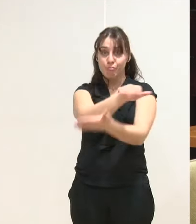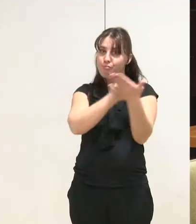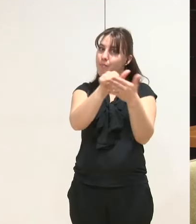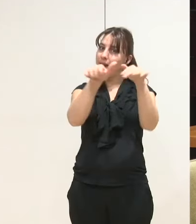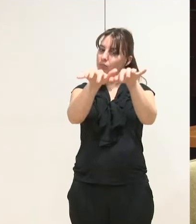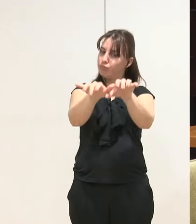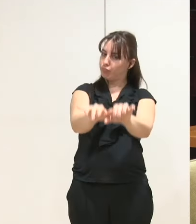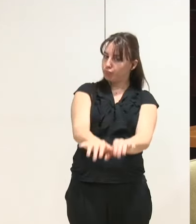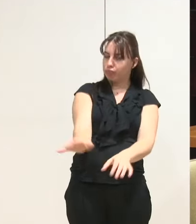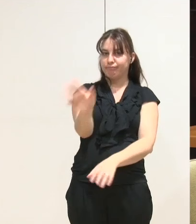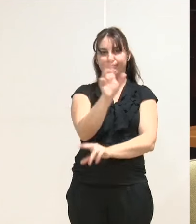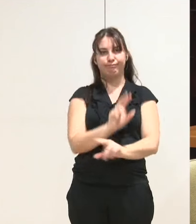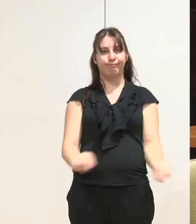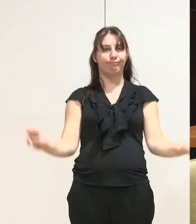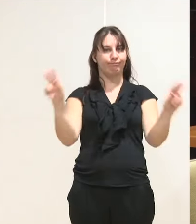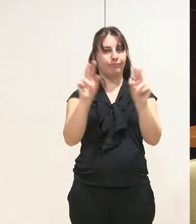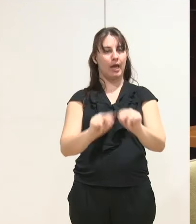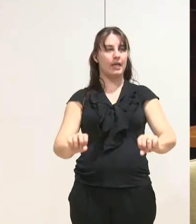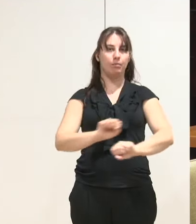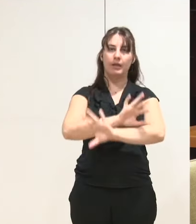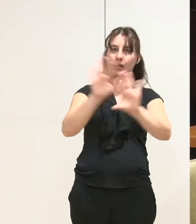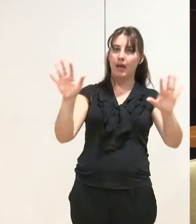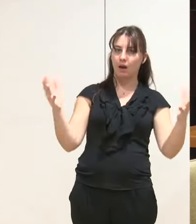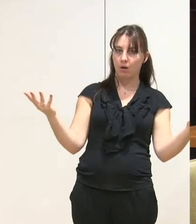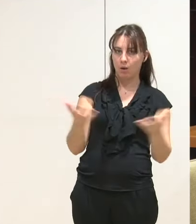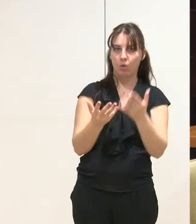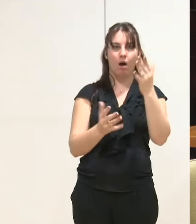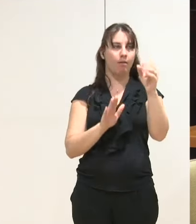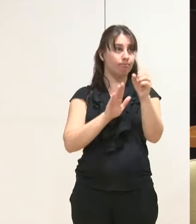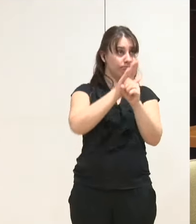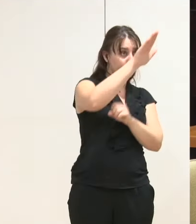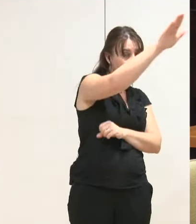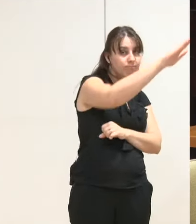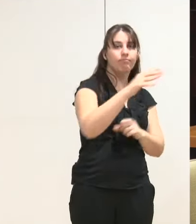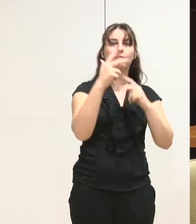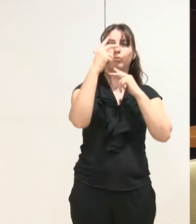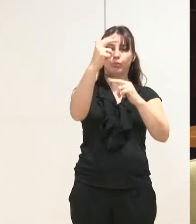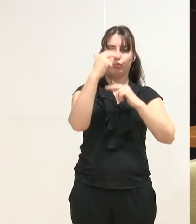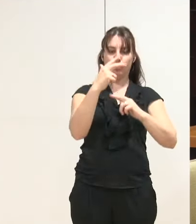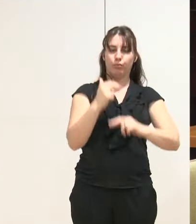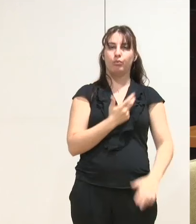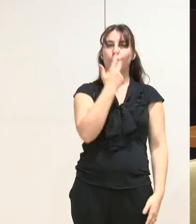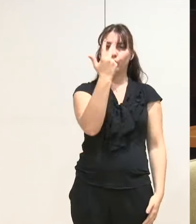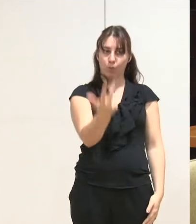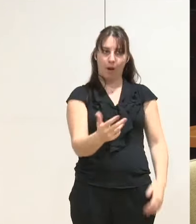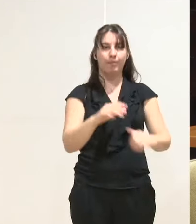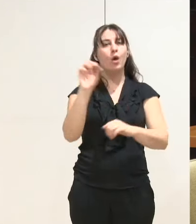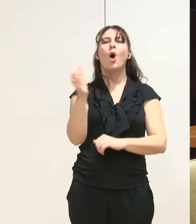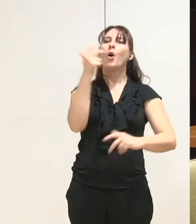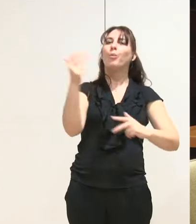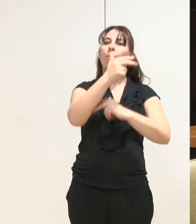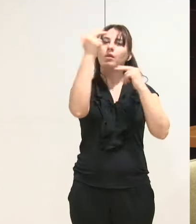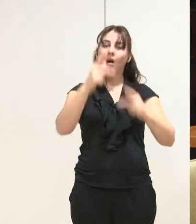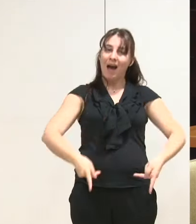mail il expliquait donc que ce déplacement allait comprendre trois temps un premier temps qui concernait donc